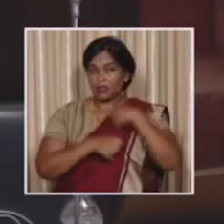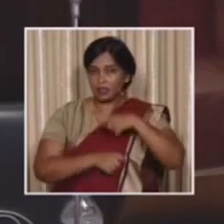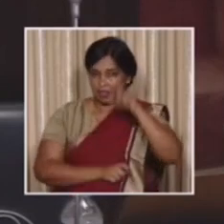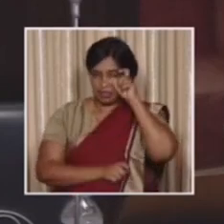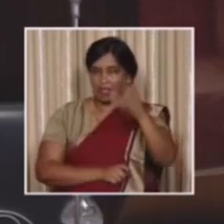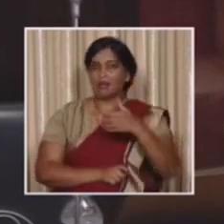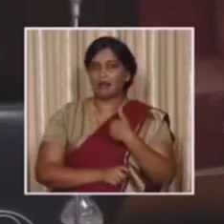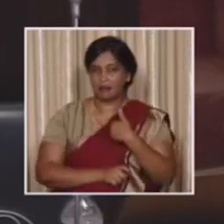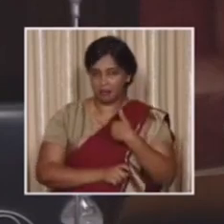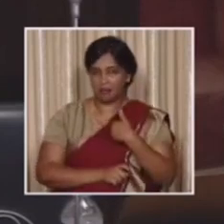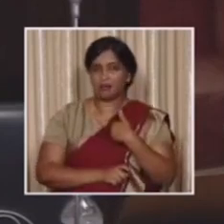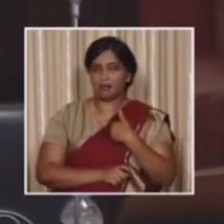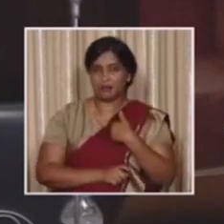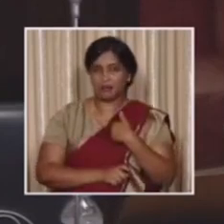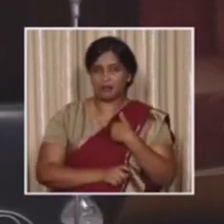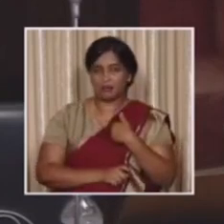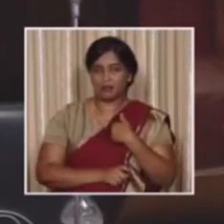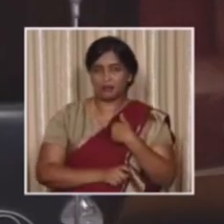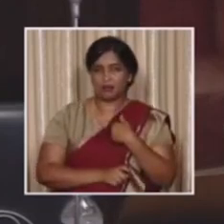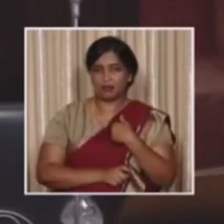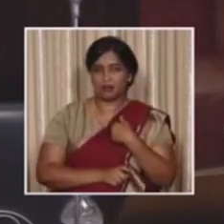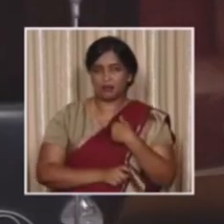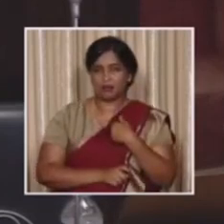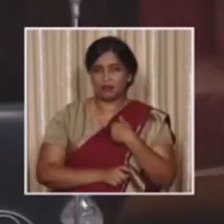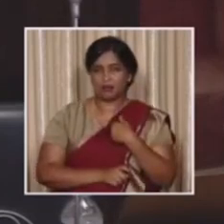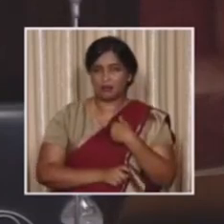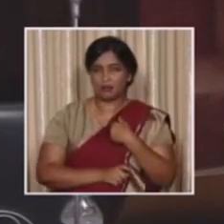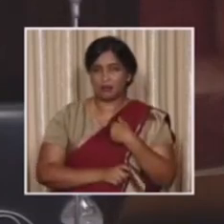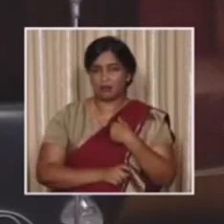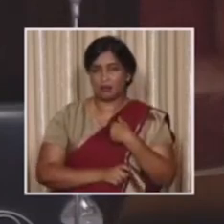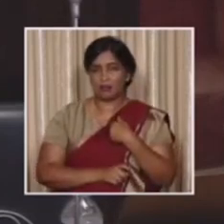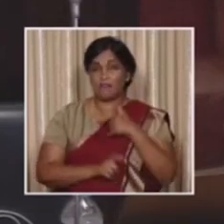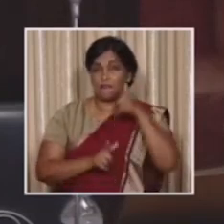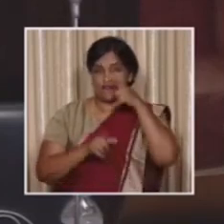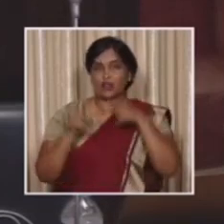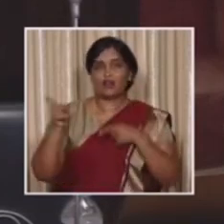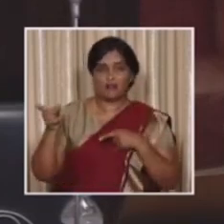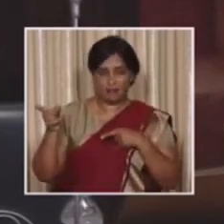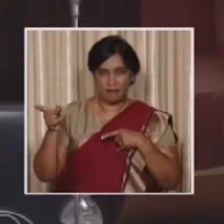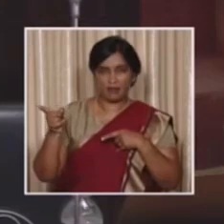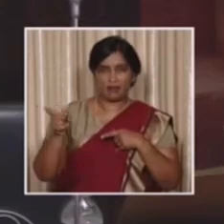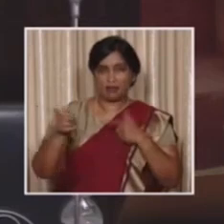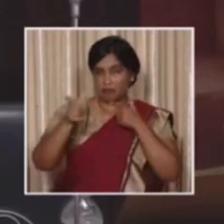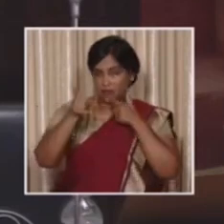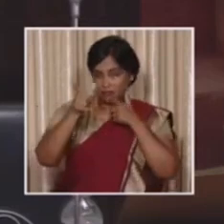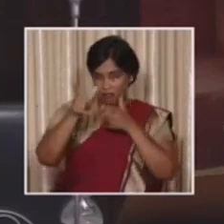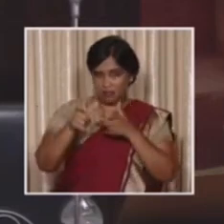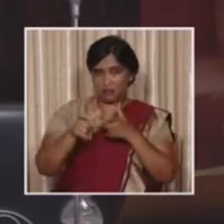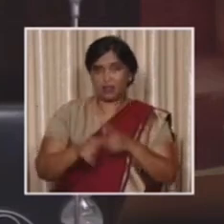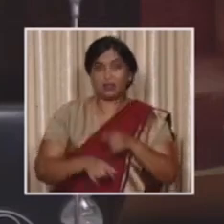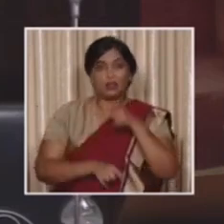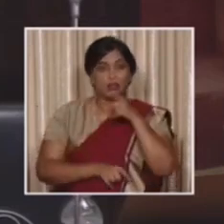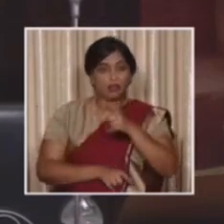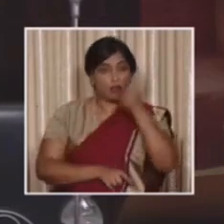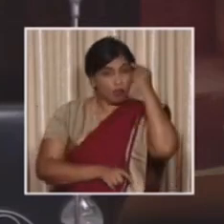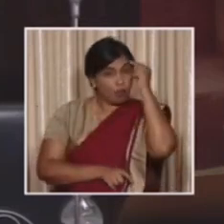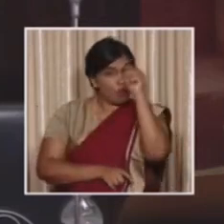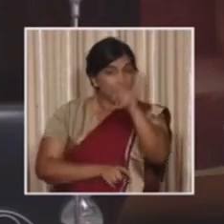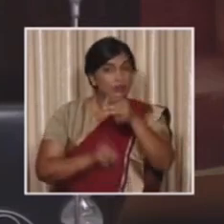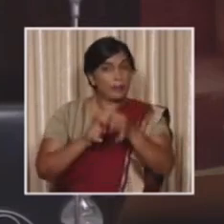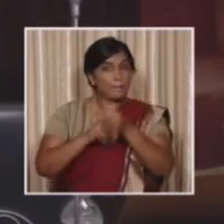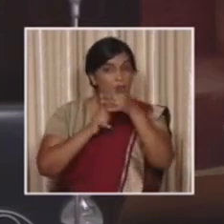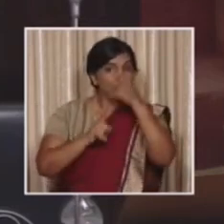இத்தகைய விடயங்களை மேற்கொள்ளவில்லை. அவர் உலக மனித உரிமைகள் அமைப்பின் தலைவர். தற்போது ஜனாதிபதி கீழ்த்தனமான விடயத்தை மேற்கொள்ள ஆரம்பித்துள்ளார். இந்த